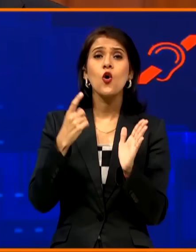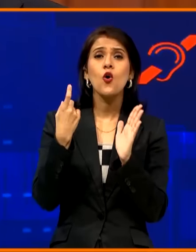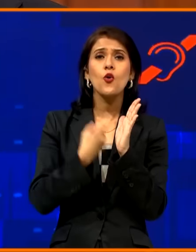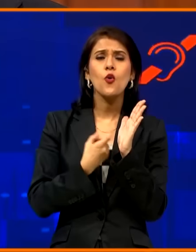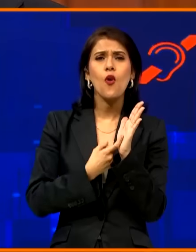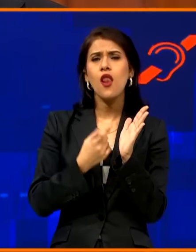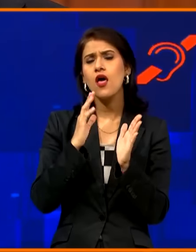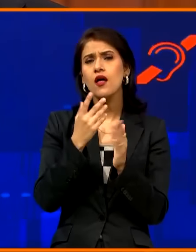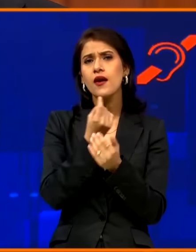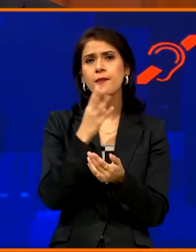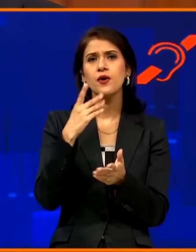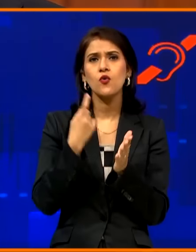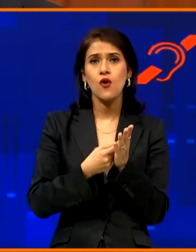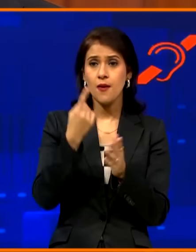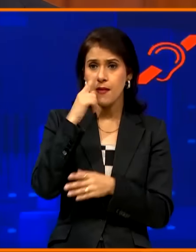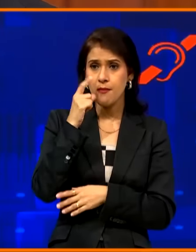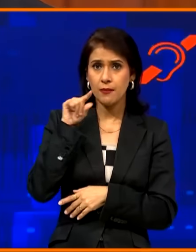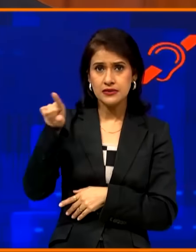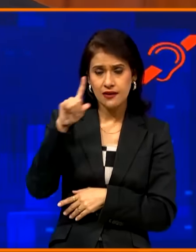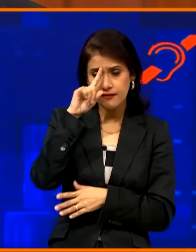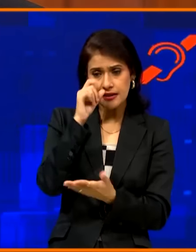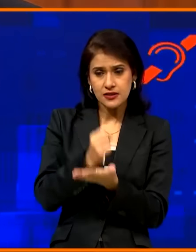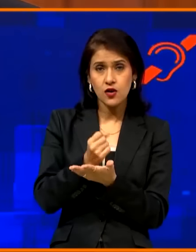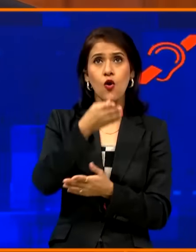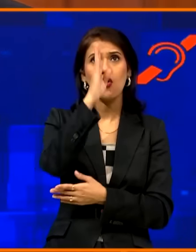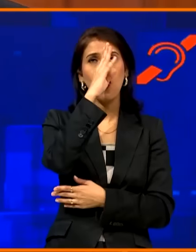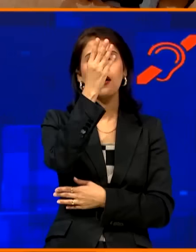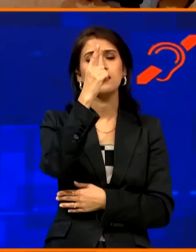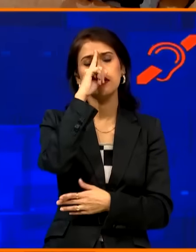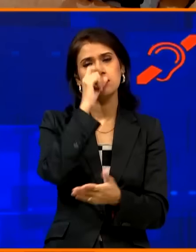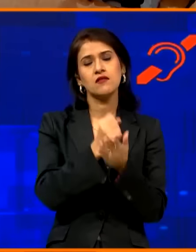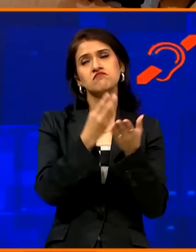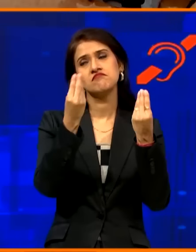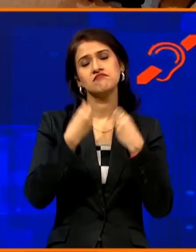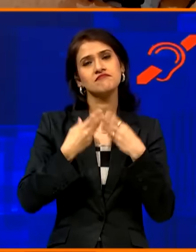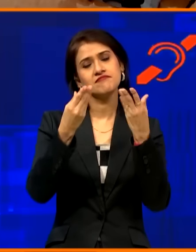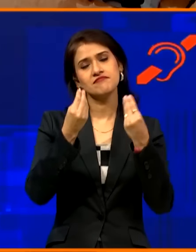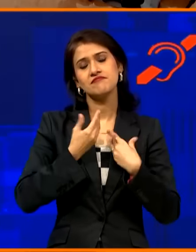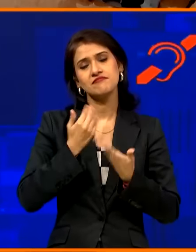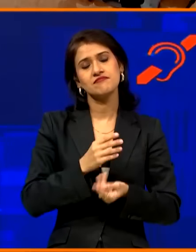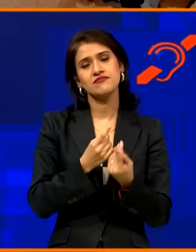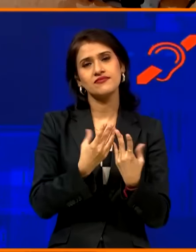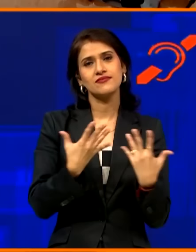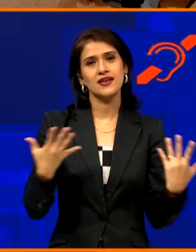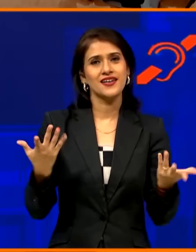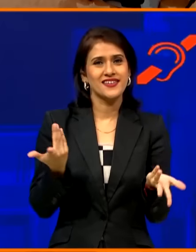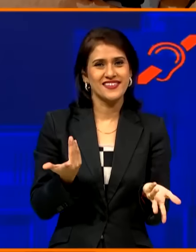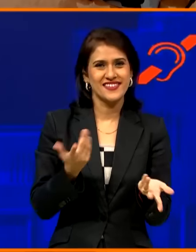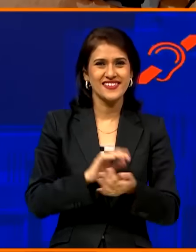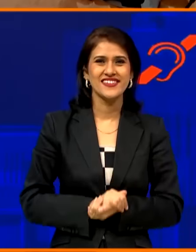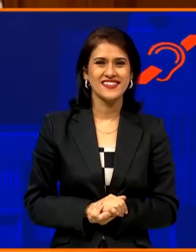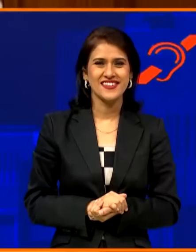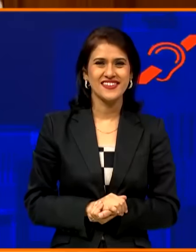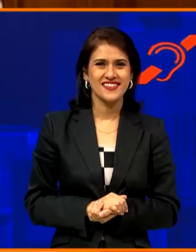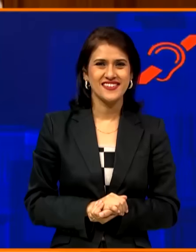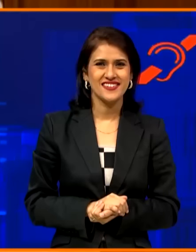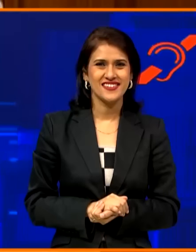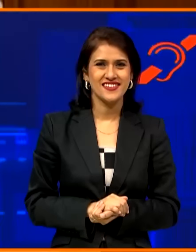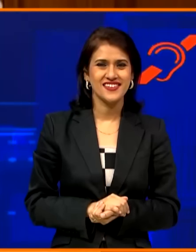चाहिए यह पेरेंट डिसाइड करते हैं कि ऊपर वाला डिसाइड करता है यह सवाल ही गलत